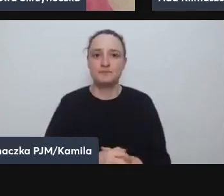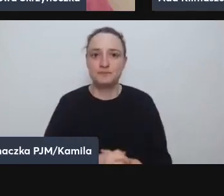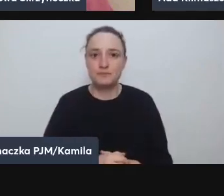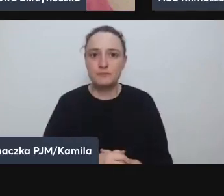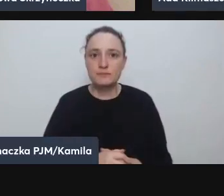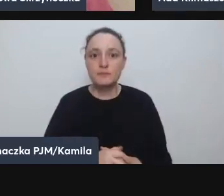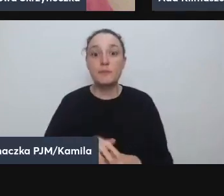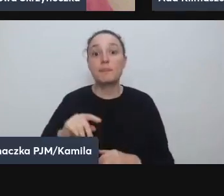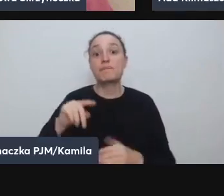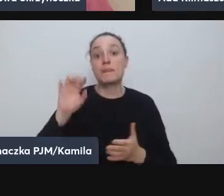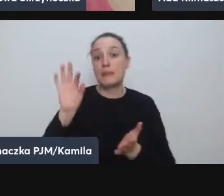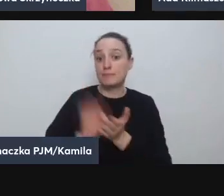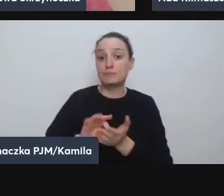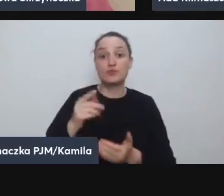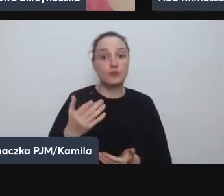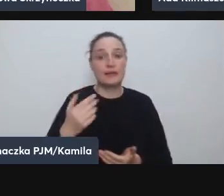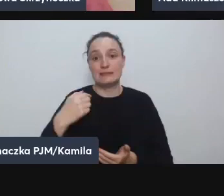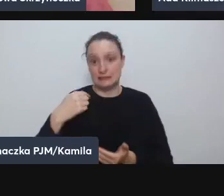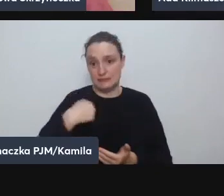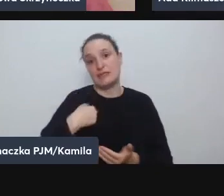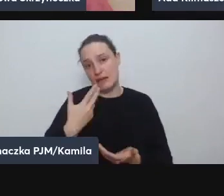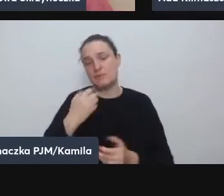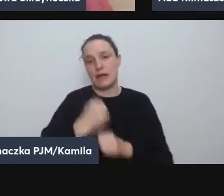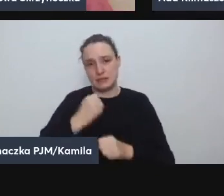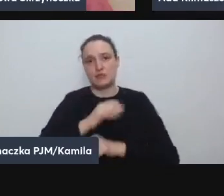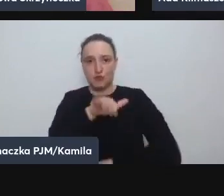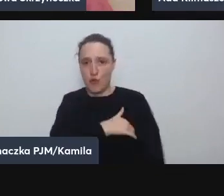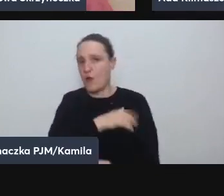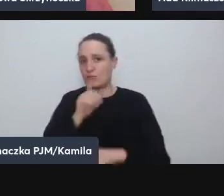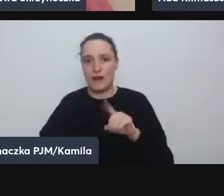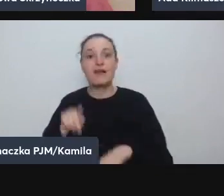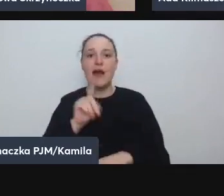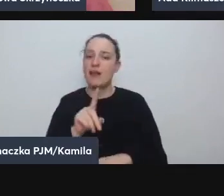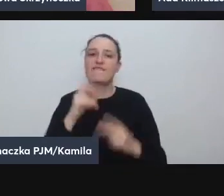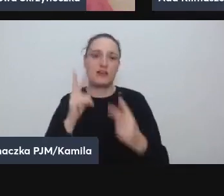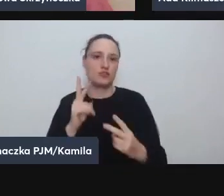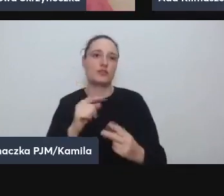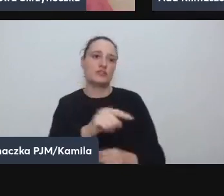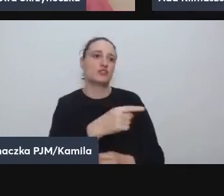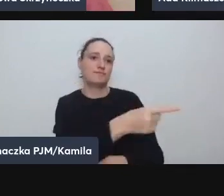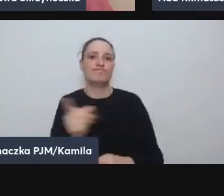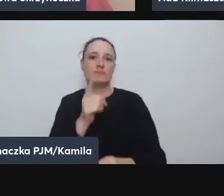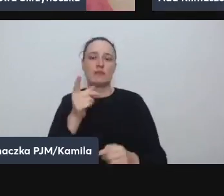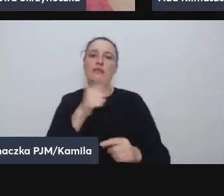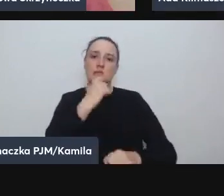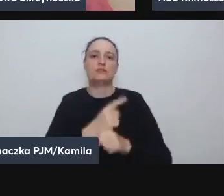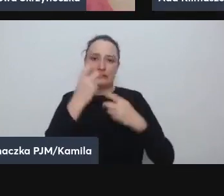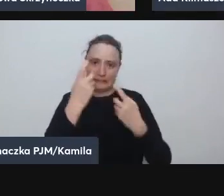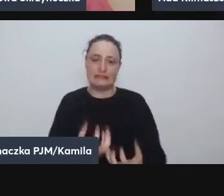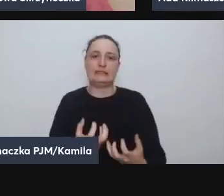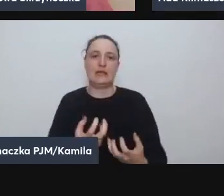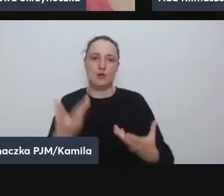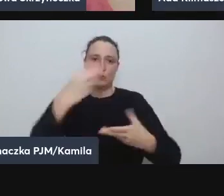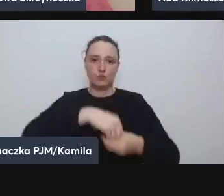ja jestem w systemie i mimo to ją wprowadzam, to znaczy dobrowolność. Mówię tak, że oczywiście, że są